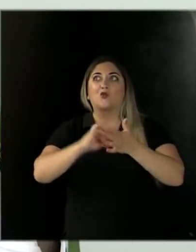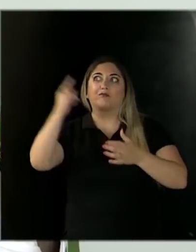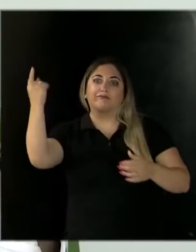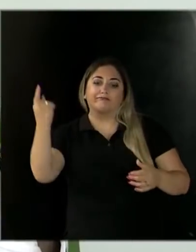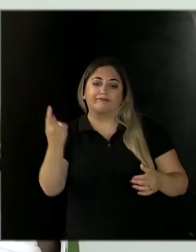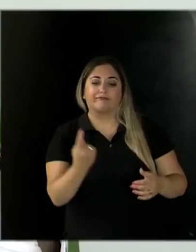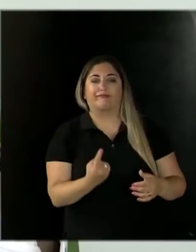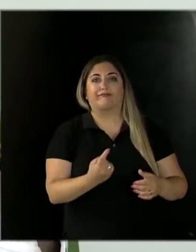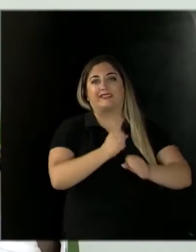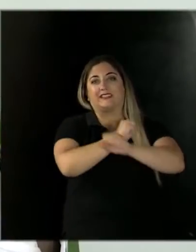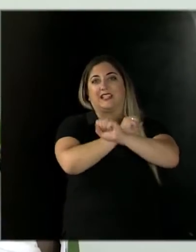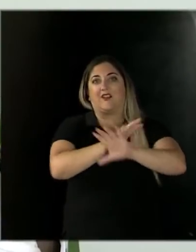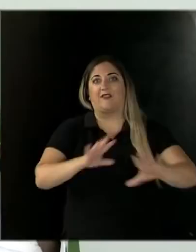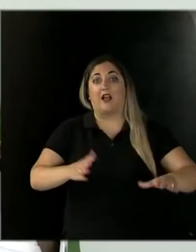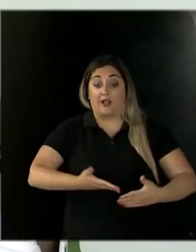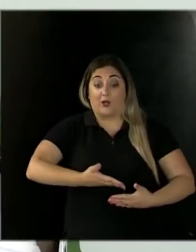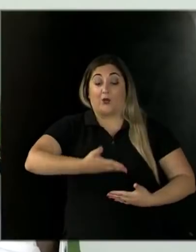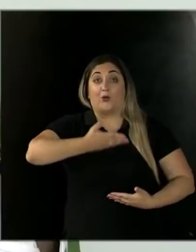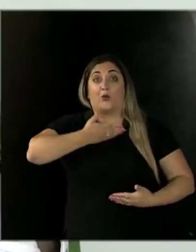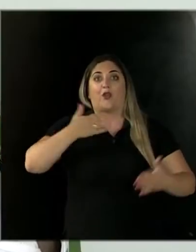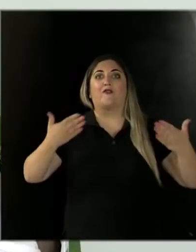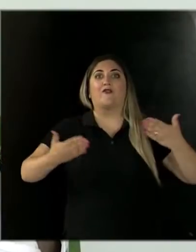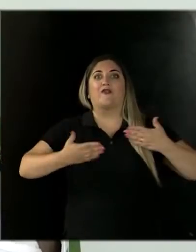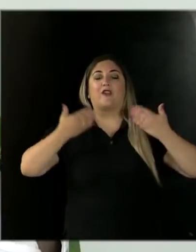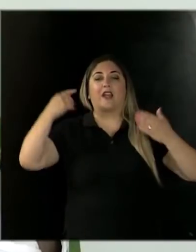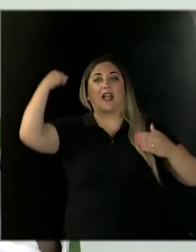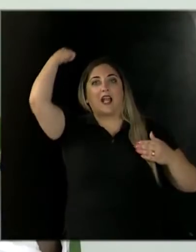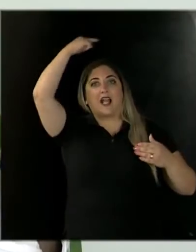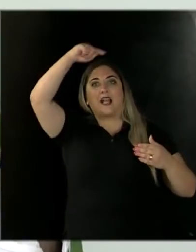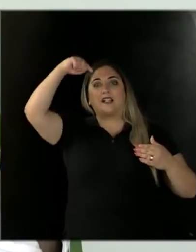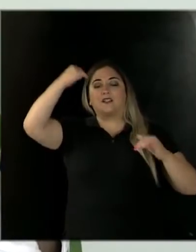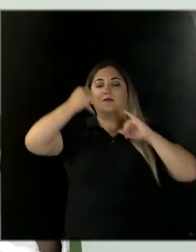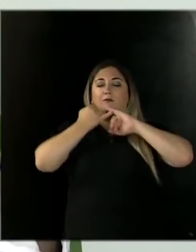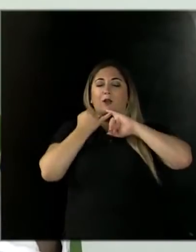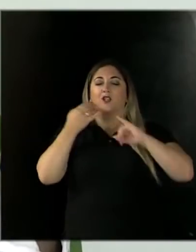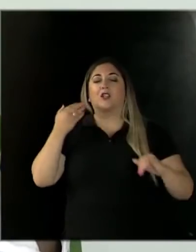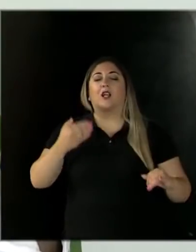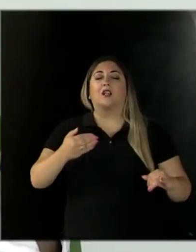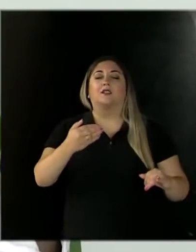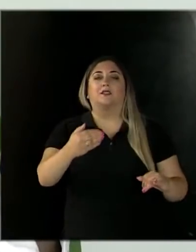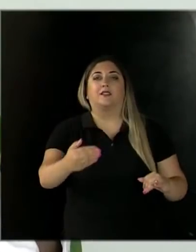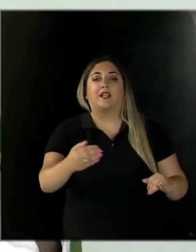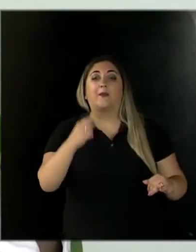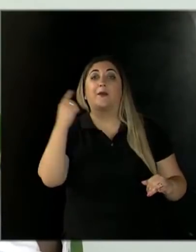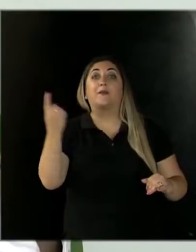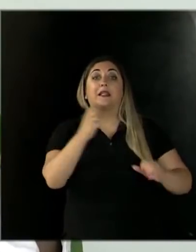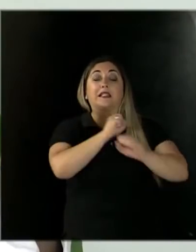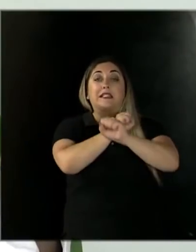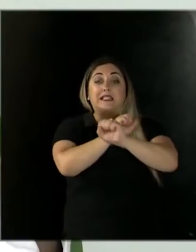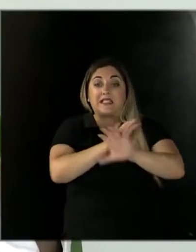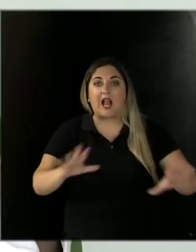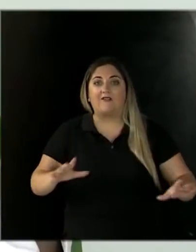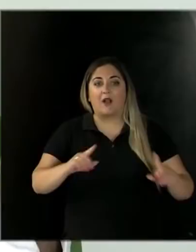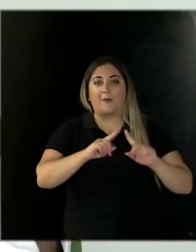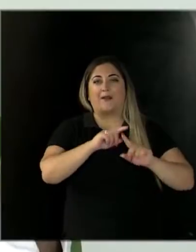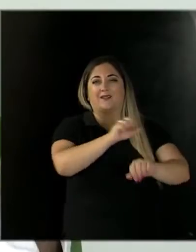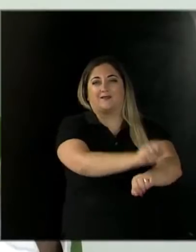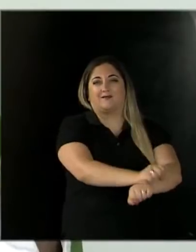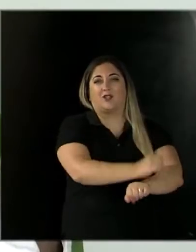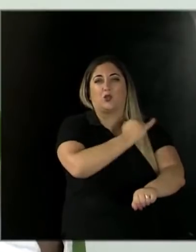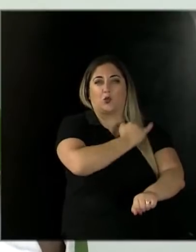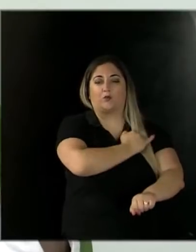bil-fidili tiegħek b'ferħ Quddies u għatjena bla tmiem lil dawk li inti ħlist mill-jasar ta'